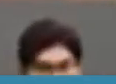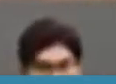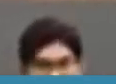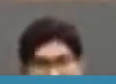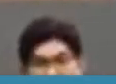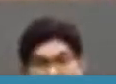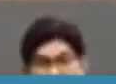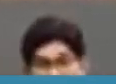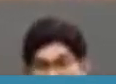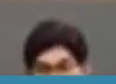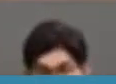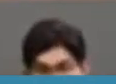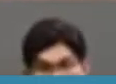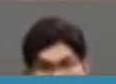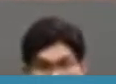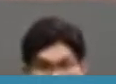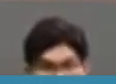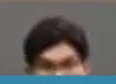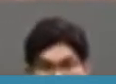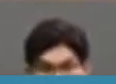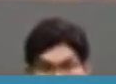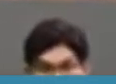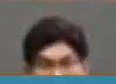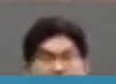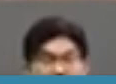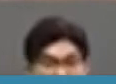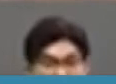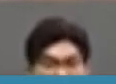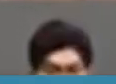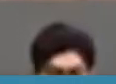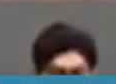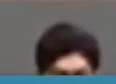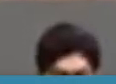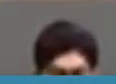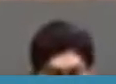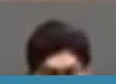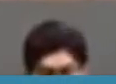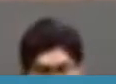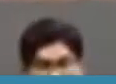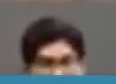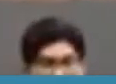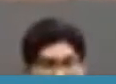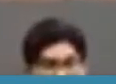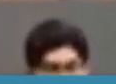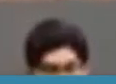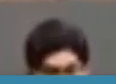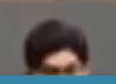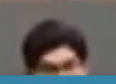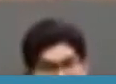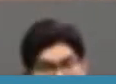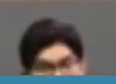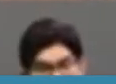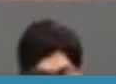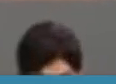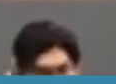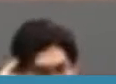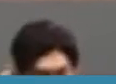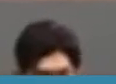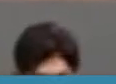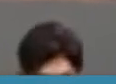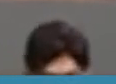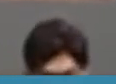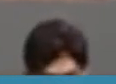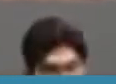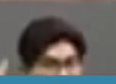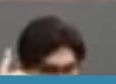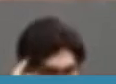นอกราชอาณาจักรขอให้ลงทะเบียนเลือกตั้งล่วงหน้าได้ระหว่างวันที่25มีนาคมถึง9เมษายน2566